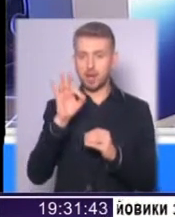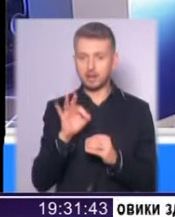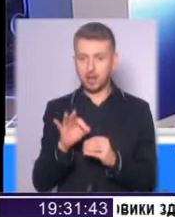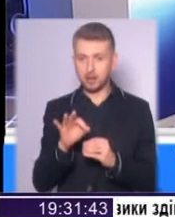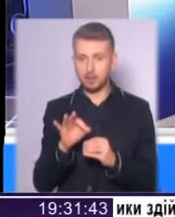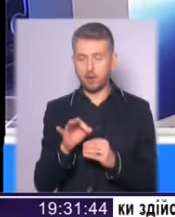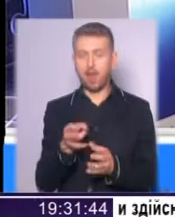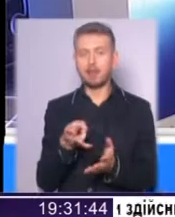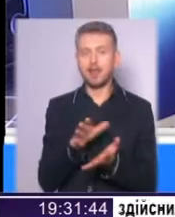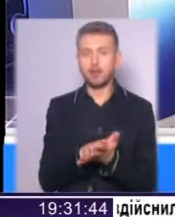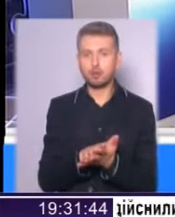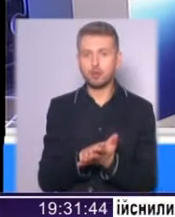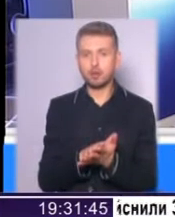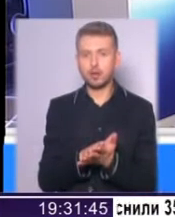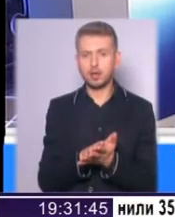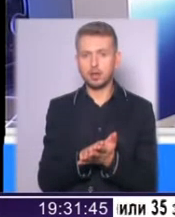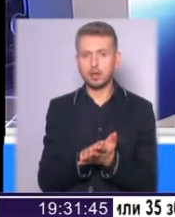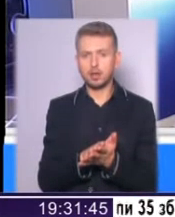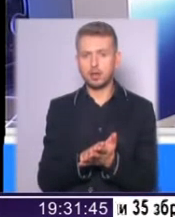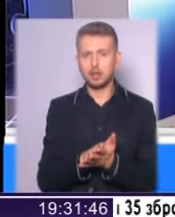них будут снимать там